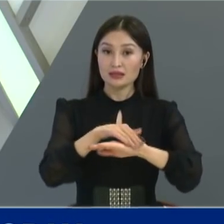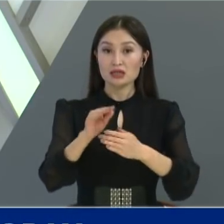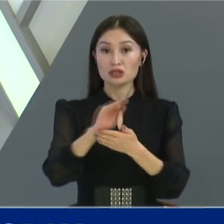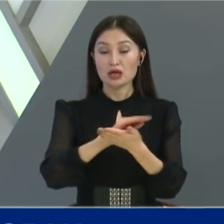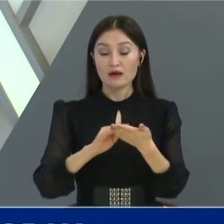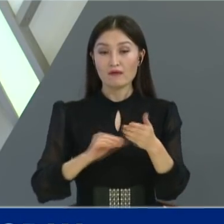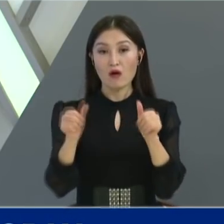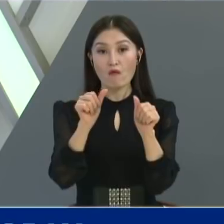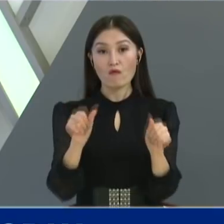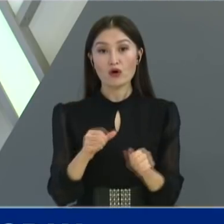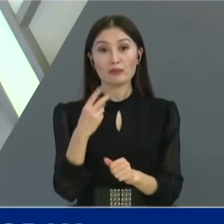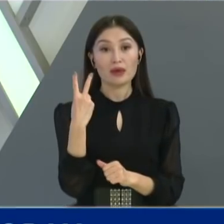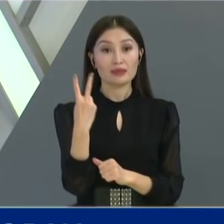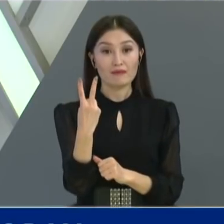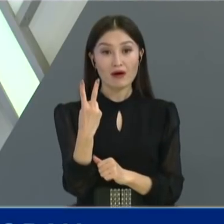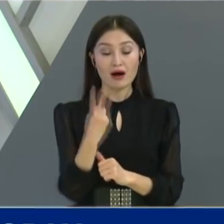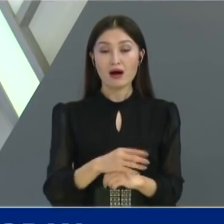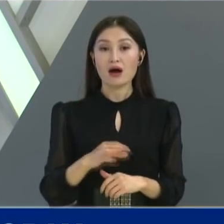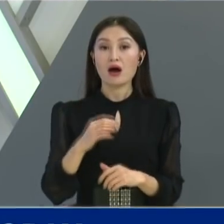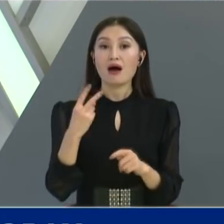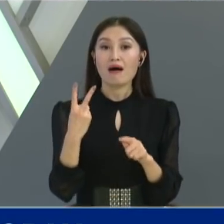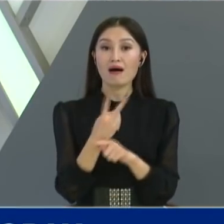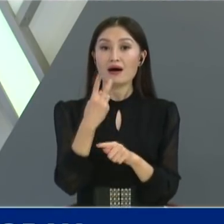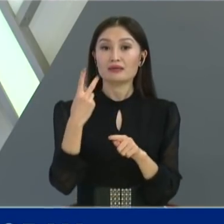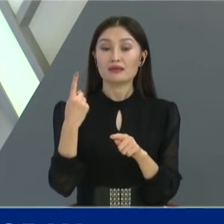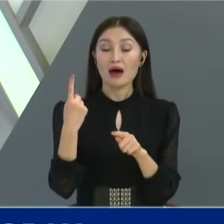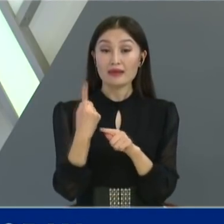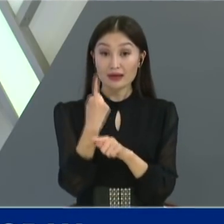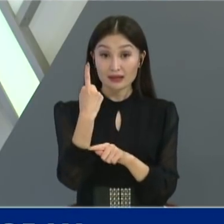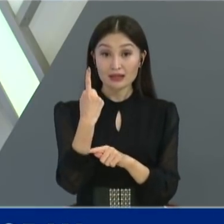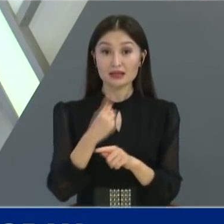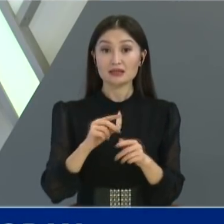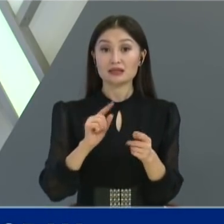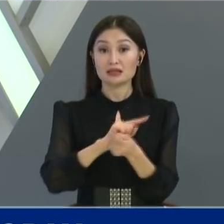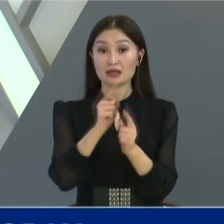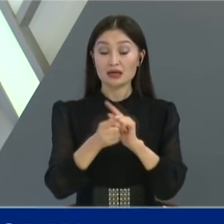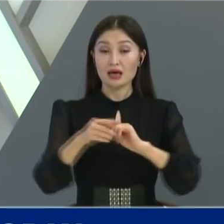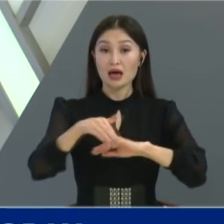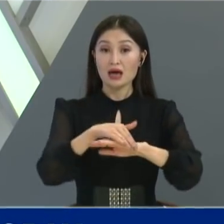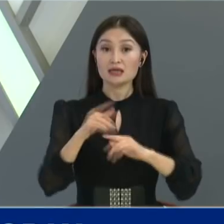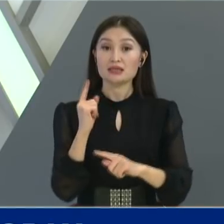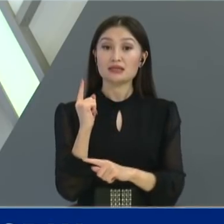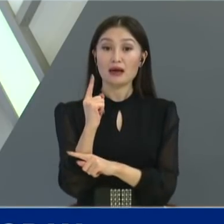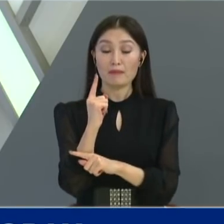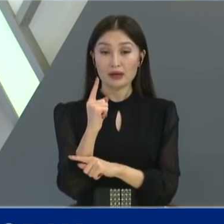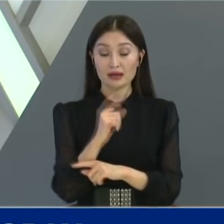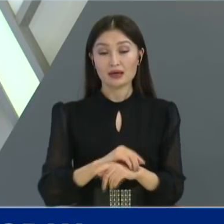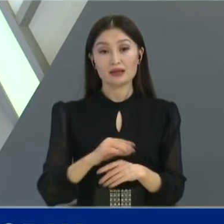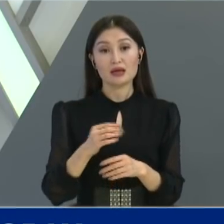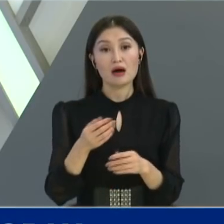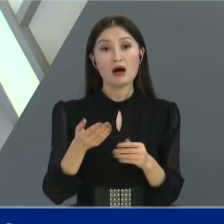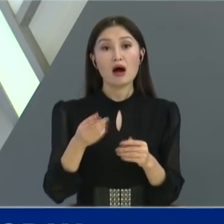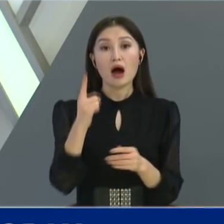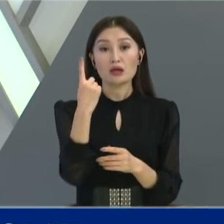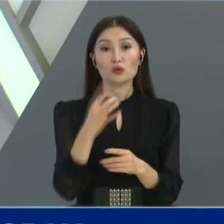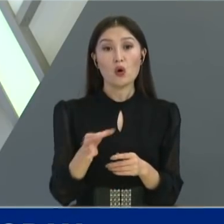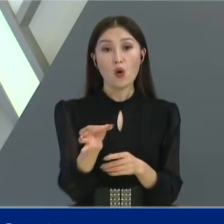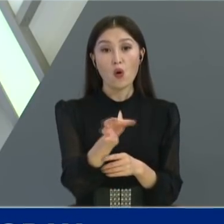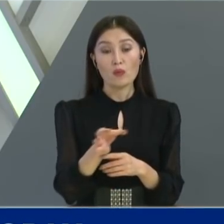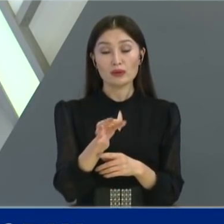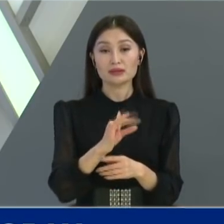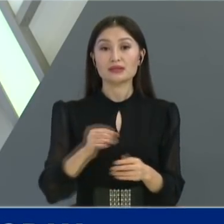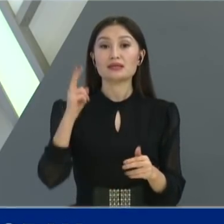заявления по форме 2 в части однократности смены избирательного адреса за запрета смены участка в пределах одной области, а